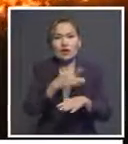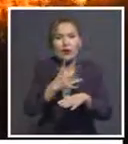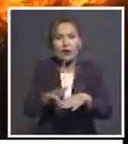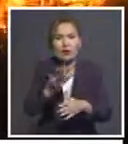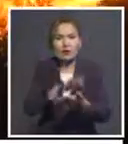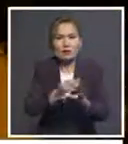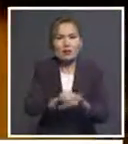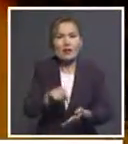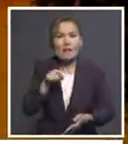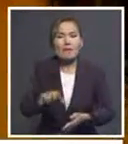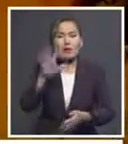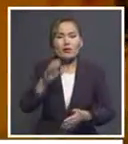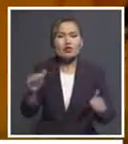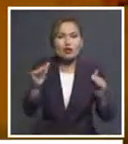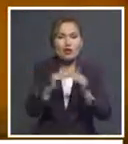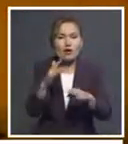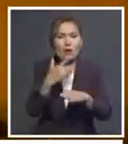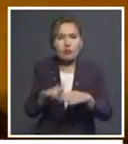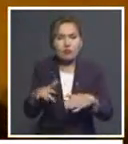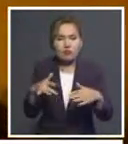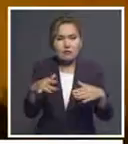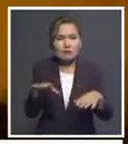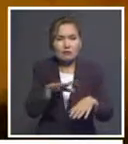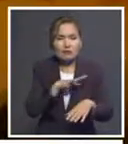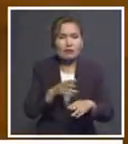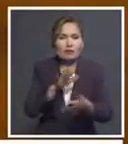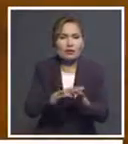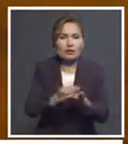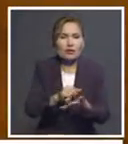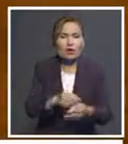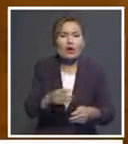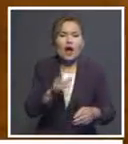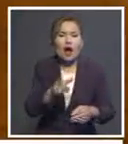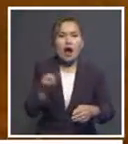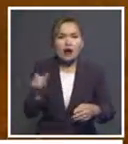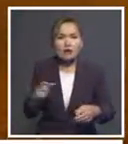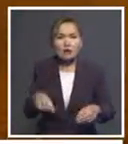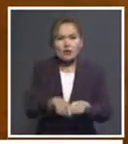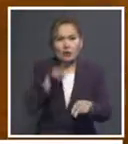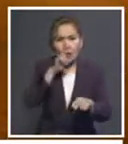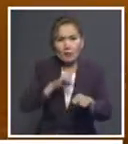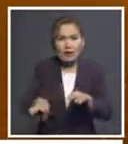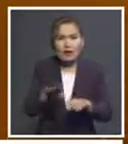1500 баспана қирап ондаған адам жоғалып кеткен. Өрт сөндіру қызметі жалын қыркүйекке дейін сөнбеуі мүмкін